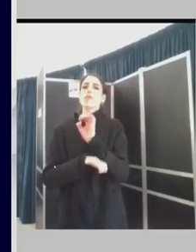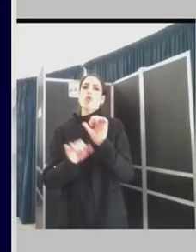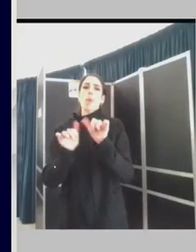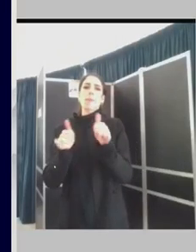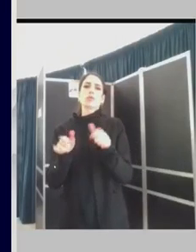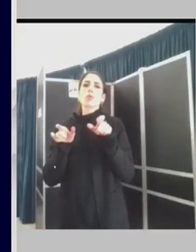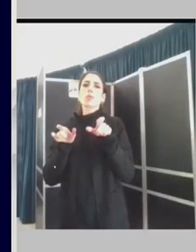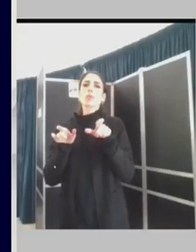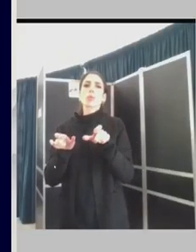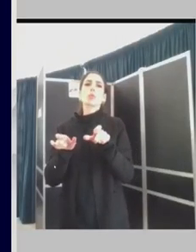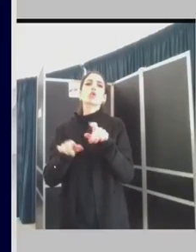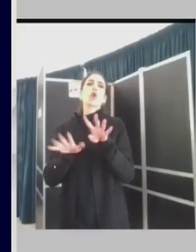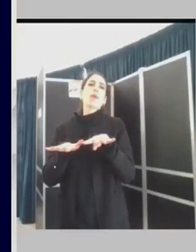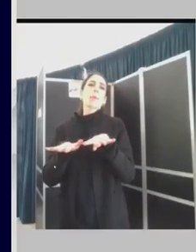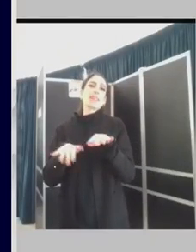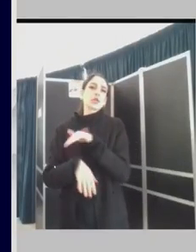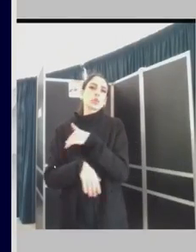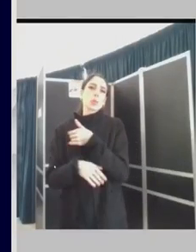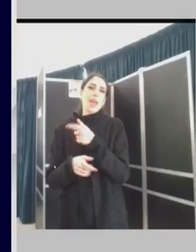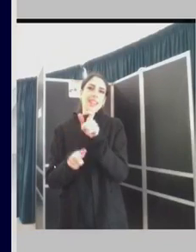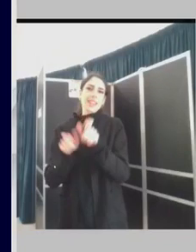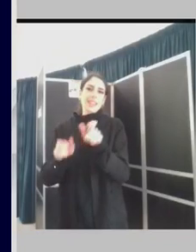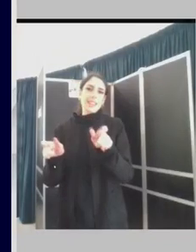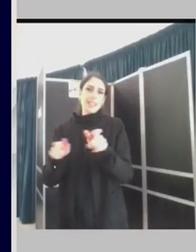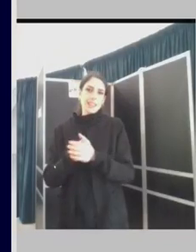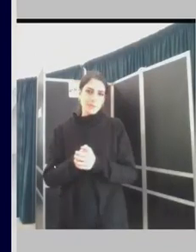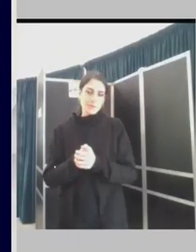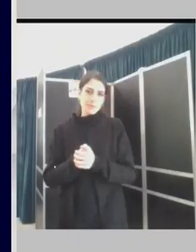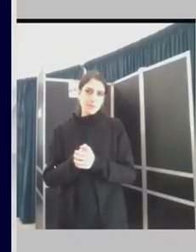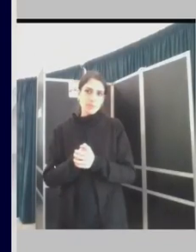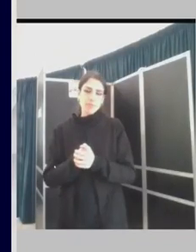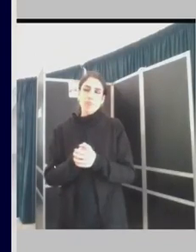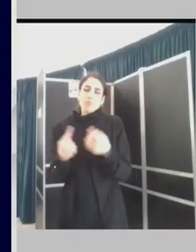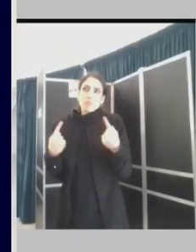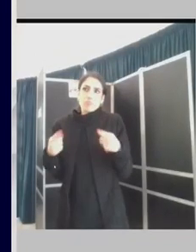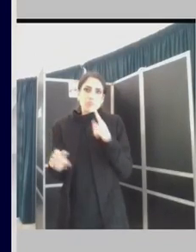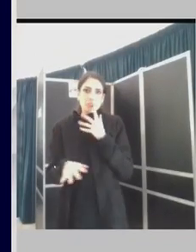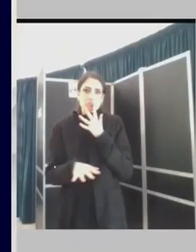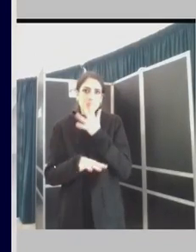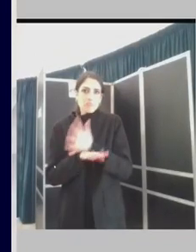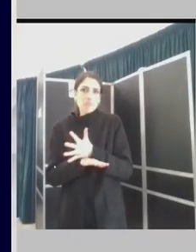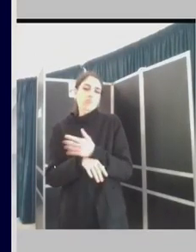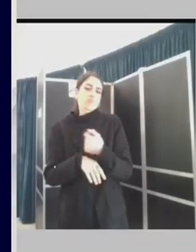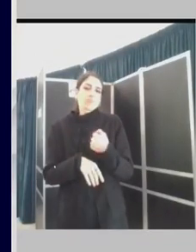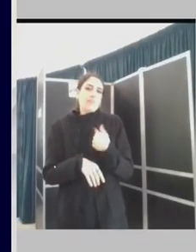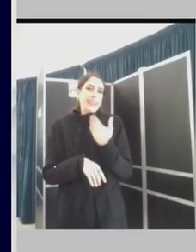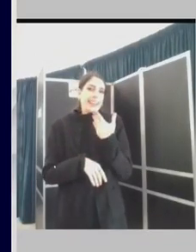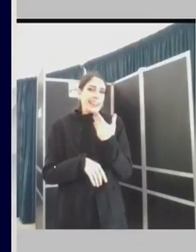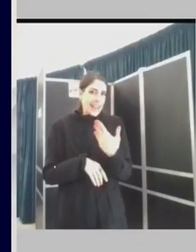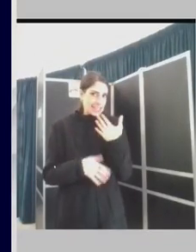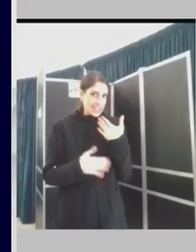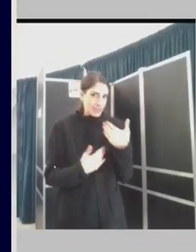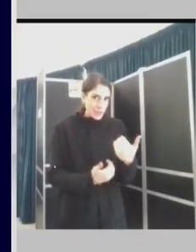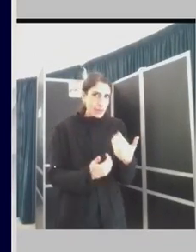l'invito, ringrazio la Presidente di Vivo, ringrazio il Presidente, gli assessori